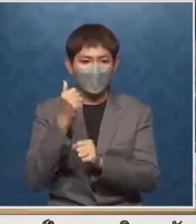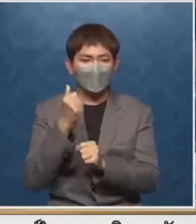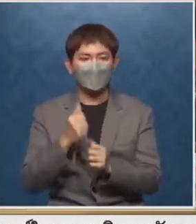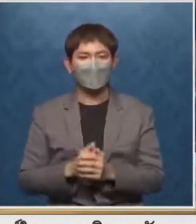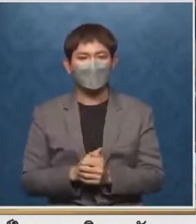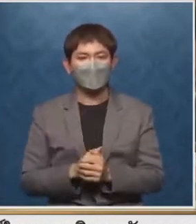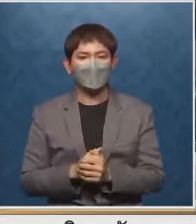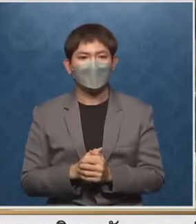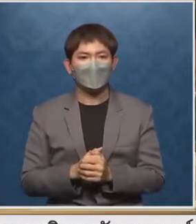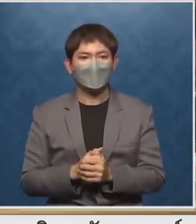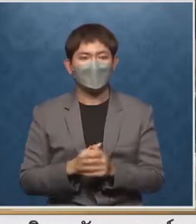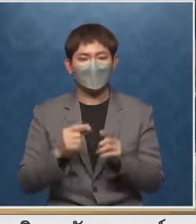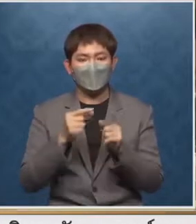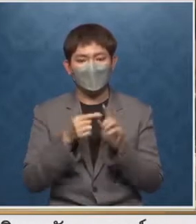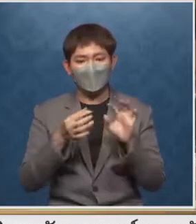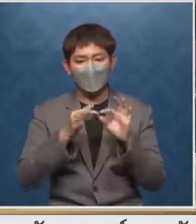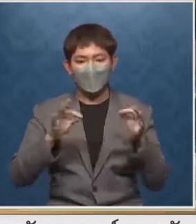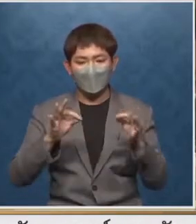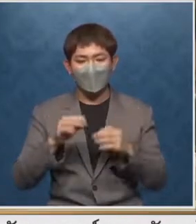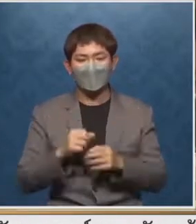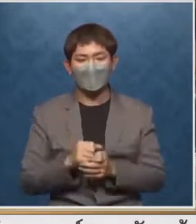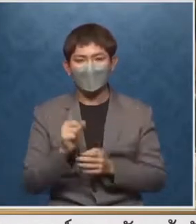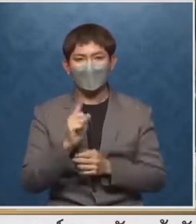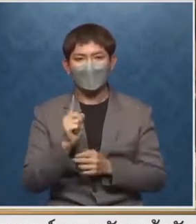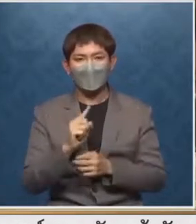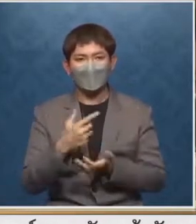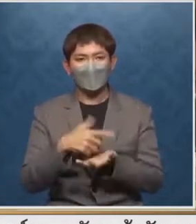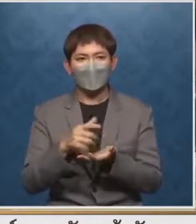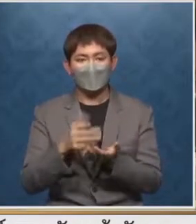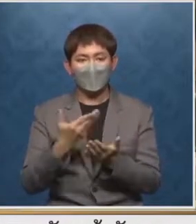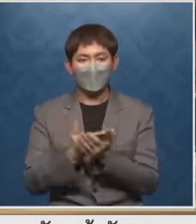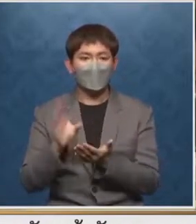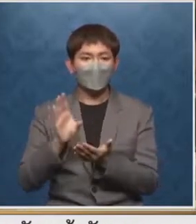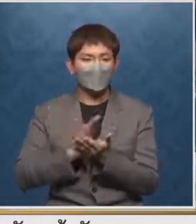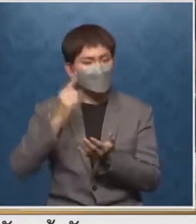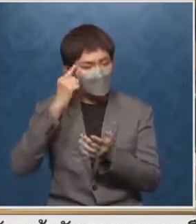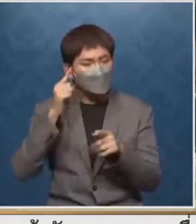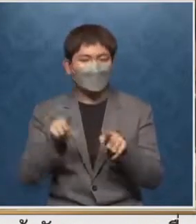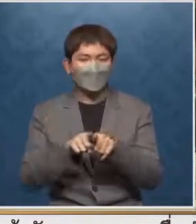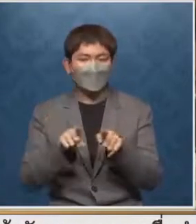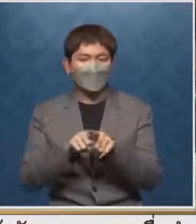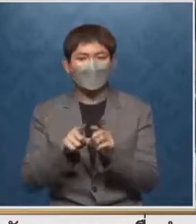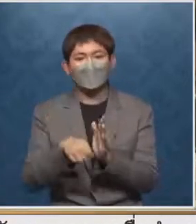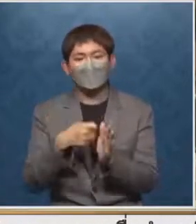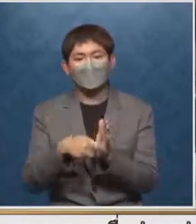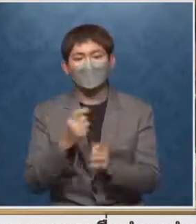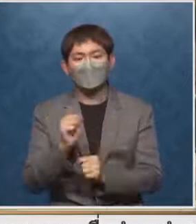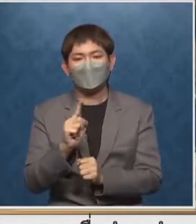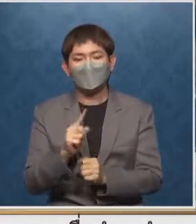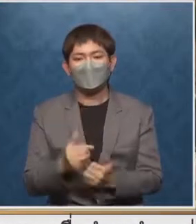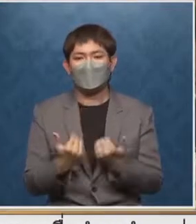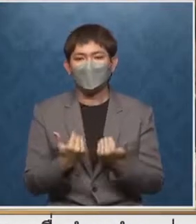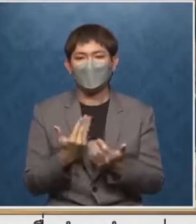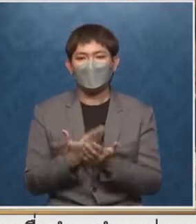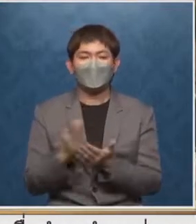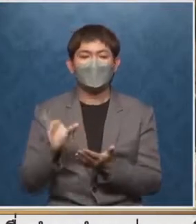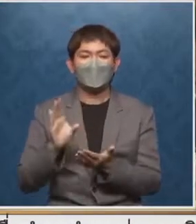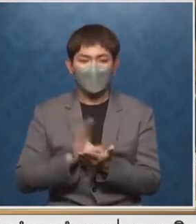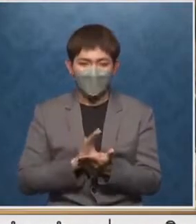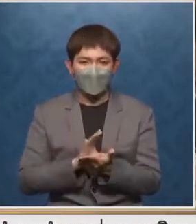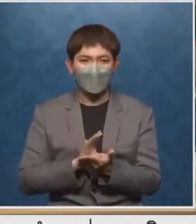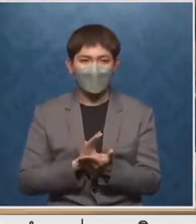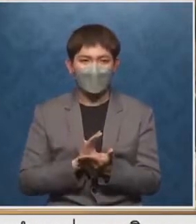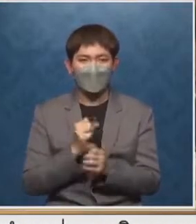เรื่องของนิยามสื่อที่ท่านพูดถึงนั้นท่านกองทุนเห็นด้วยอย่างยิ่งนะครับเพราะว่าจริงๆแล้วกองทุนอาจ